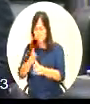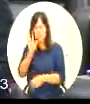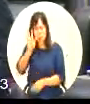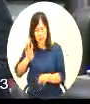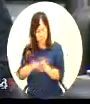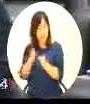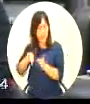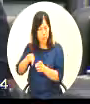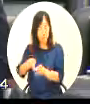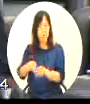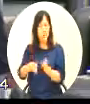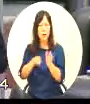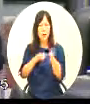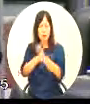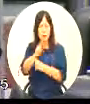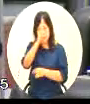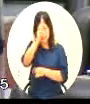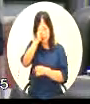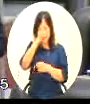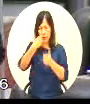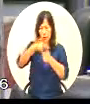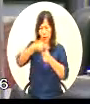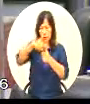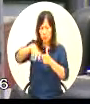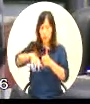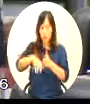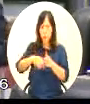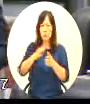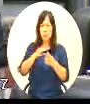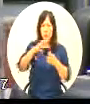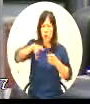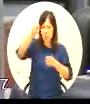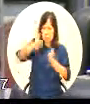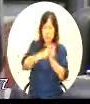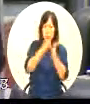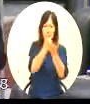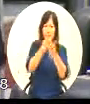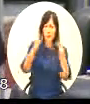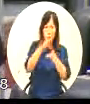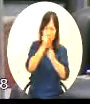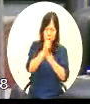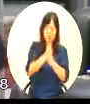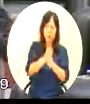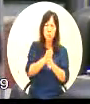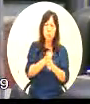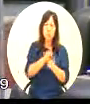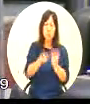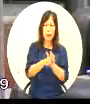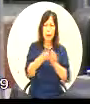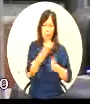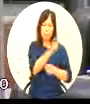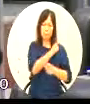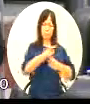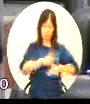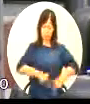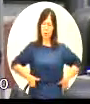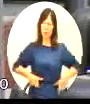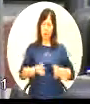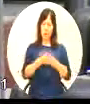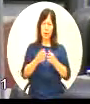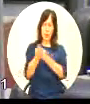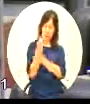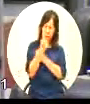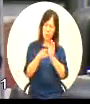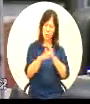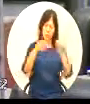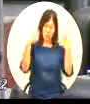以这就是为什么我一再要求，希望教育局可以、我们的局长还有我们所有的同仁可以挺起胸膛来、努力来